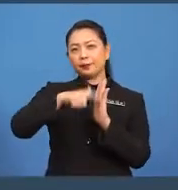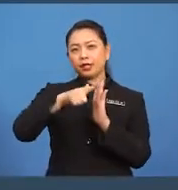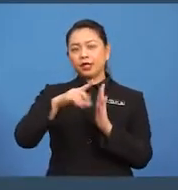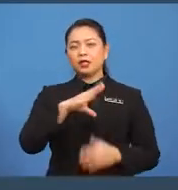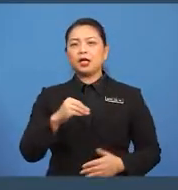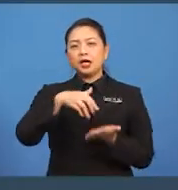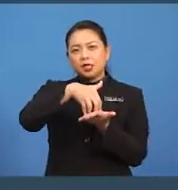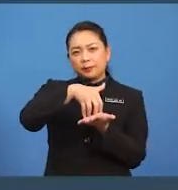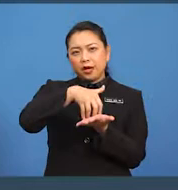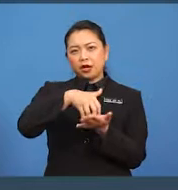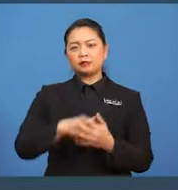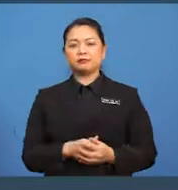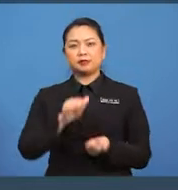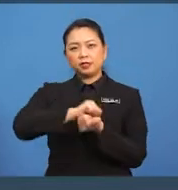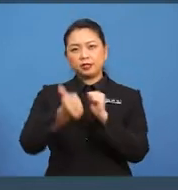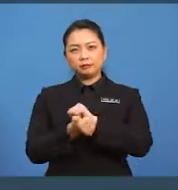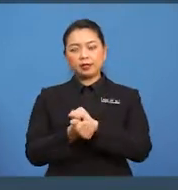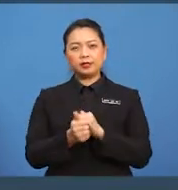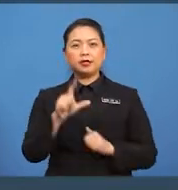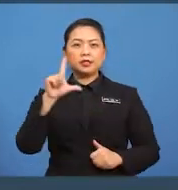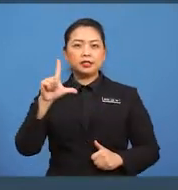dan kelemahan algoritma ini?